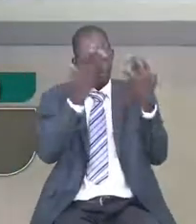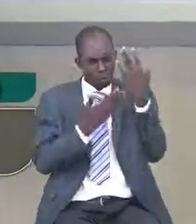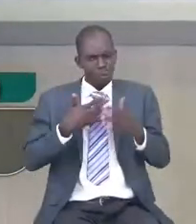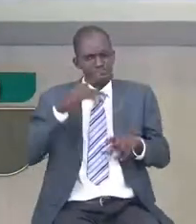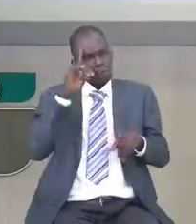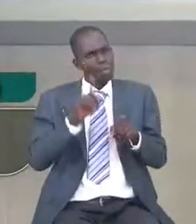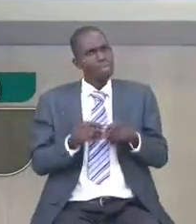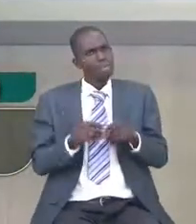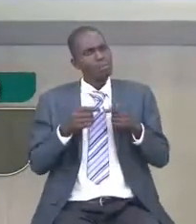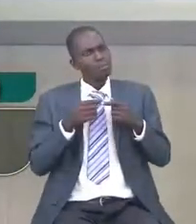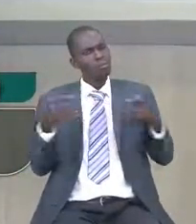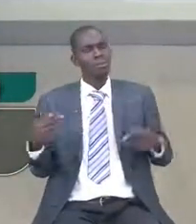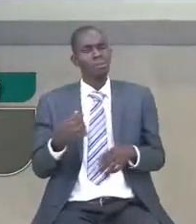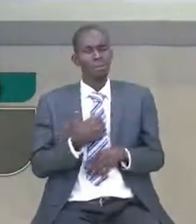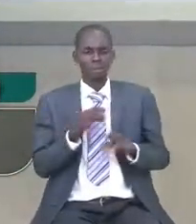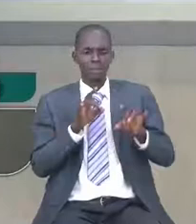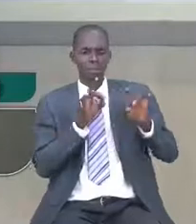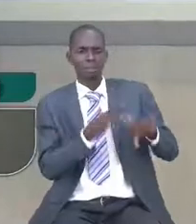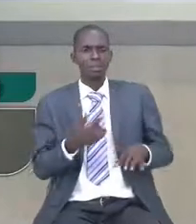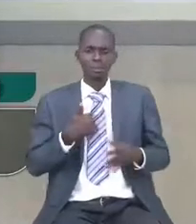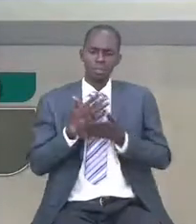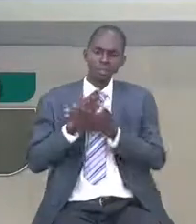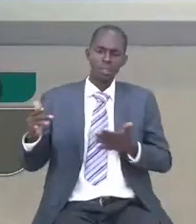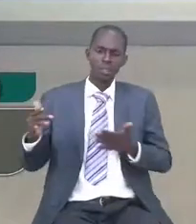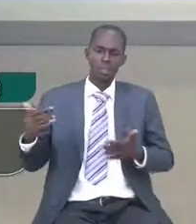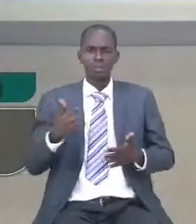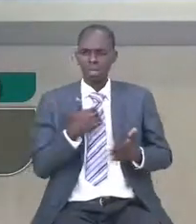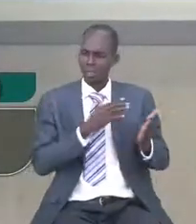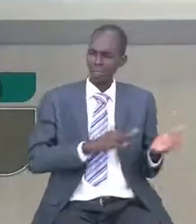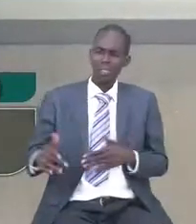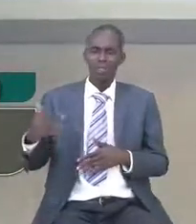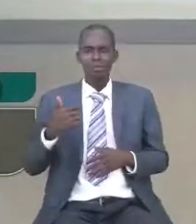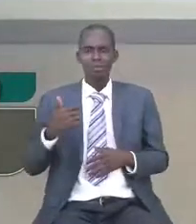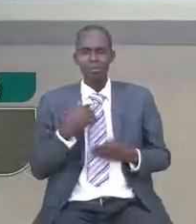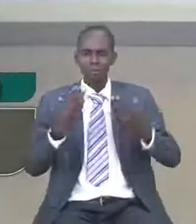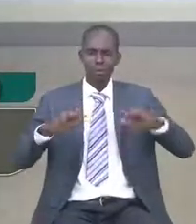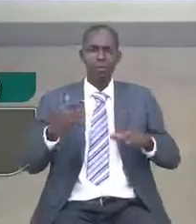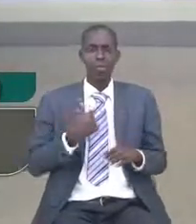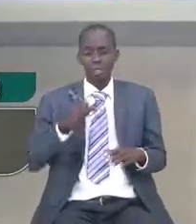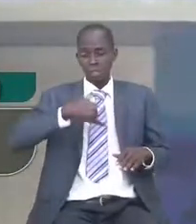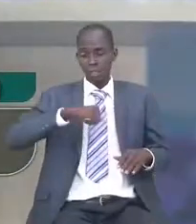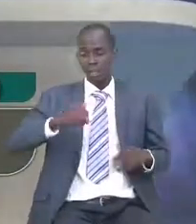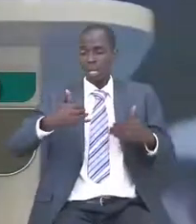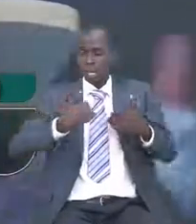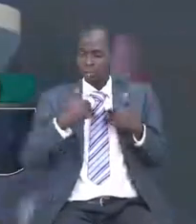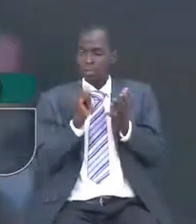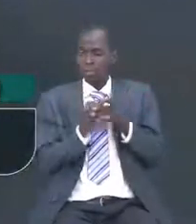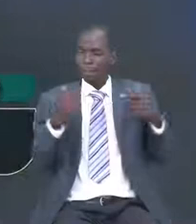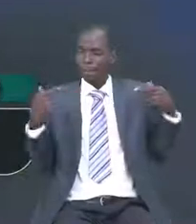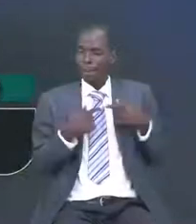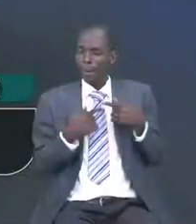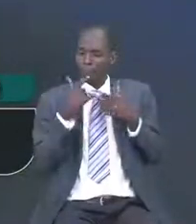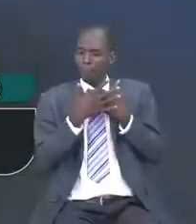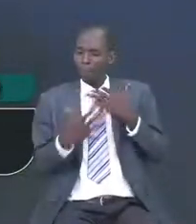renvoyer de ma chambre? Comment est-ce qu'ils peuvent me traiter comme ça? Il saignait toujours, mais partout où il